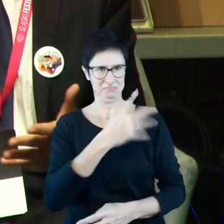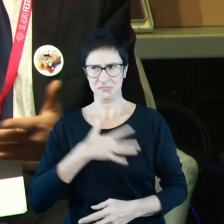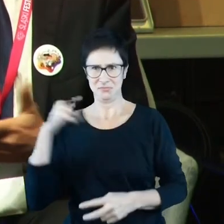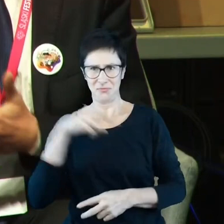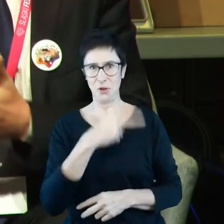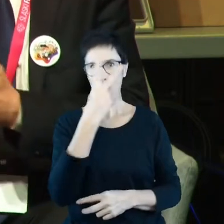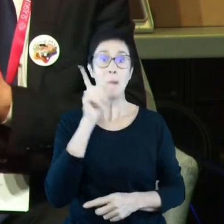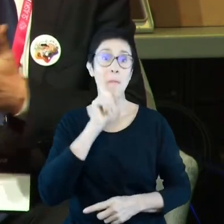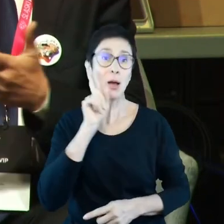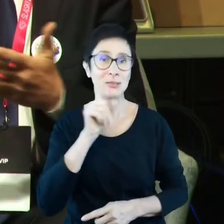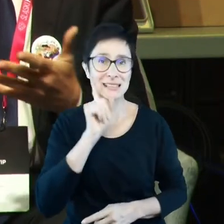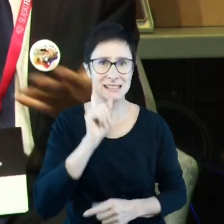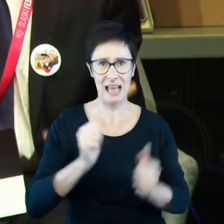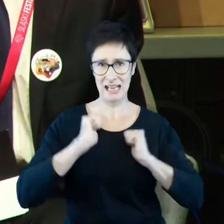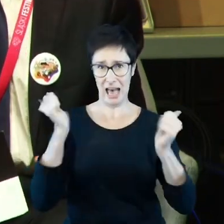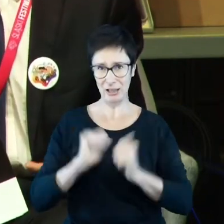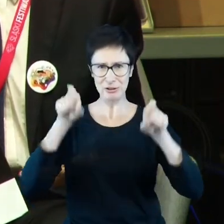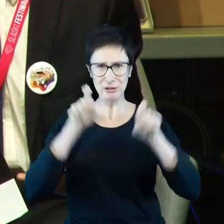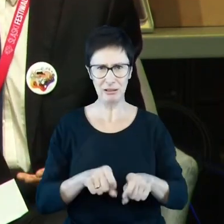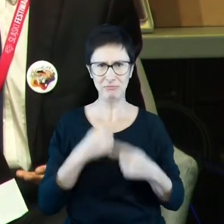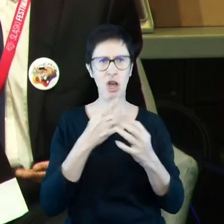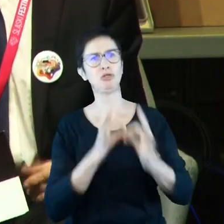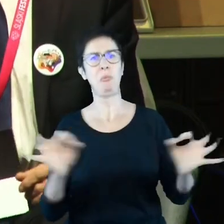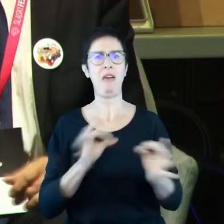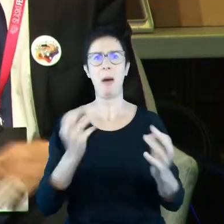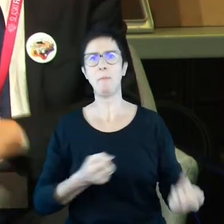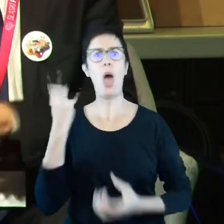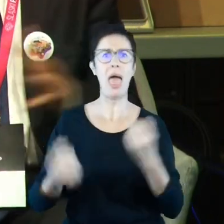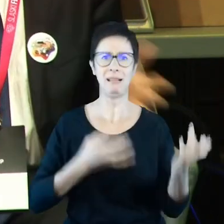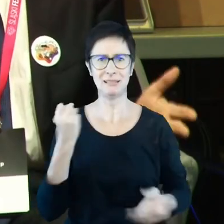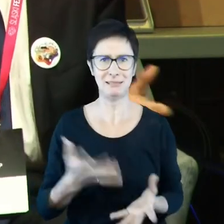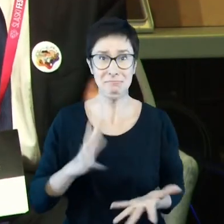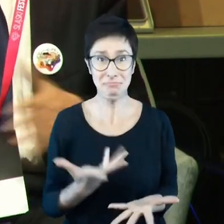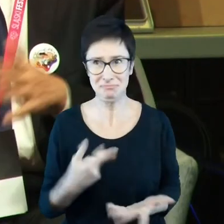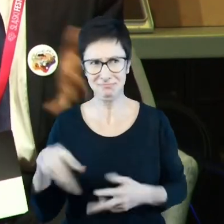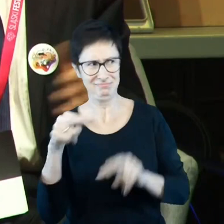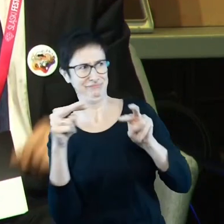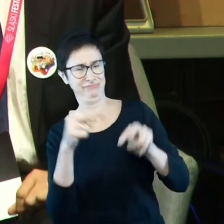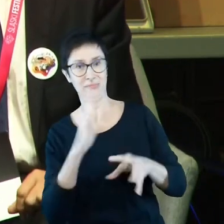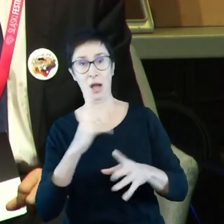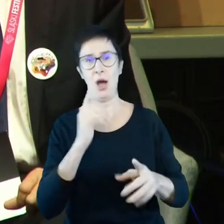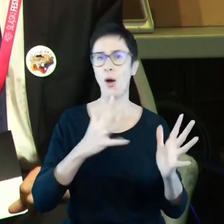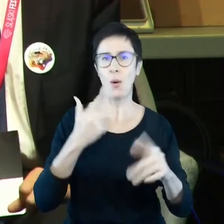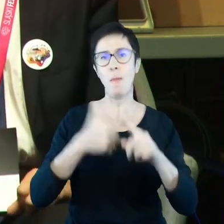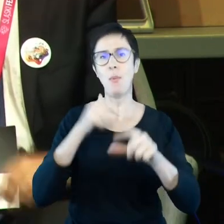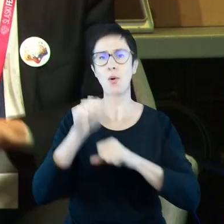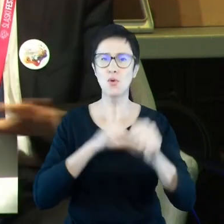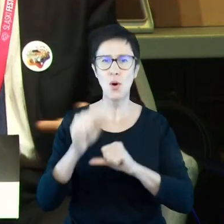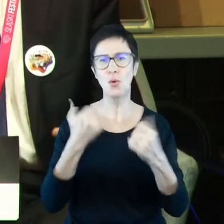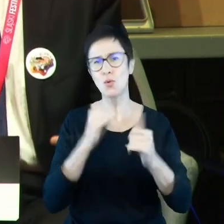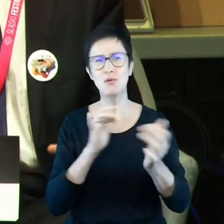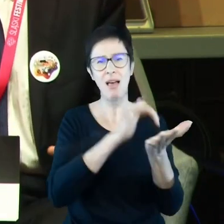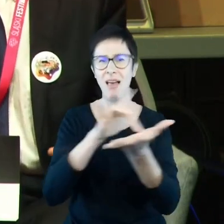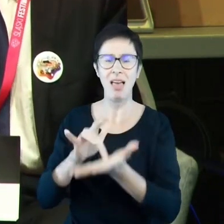garniturkach i śpiewają poezję. Po czym minęło pół roku takich śpiewanych w różnych miejscach, pan profesor